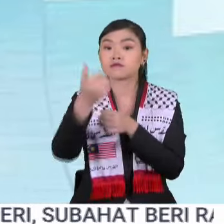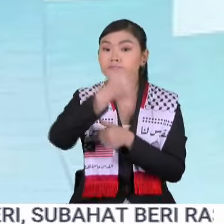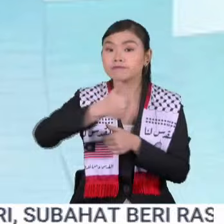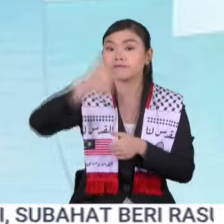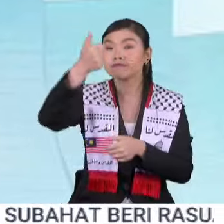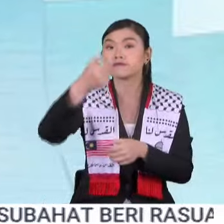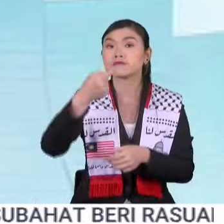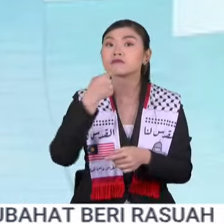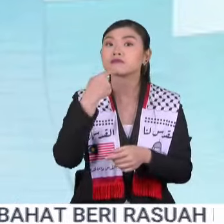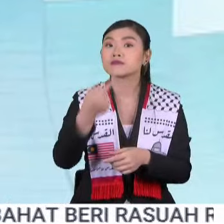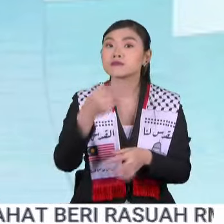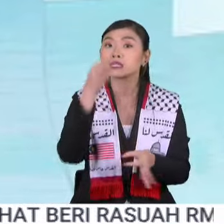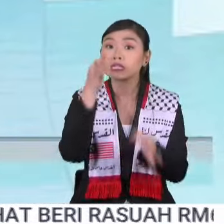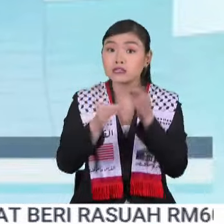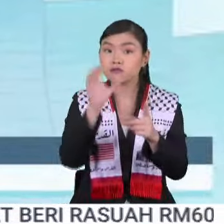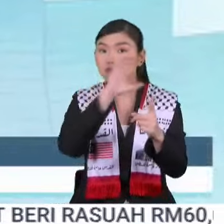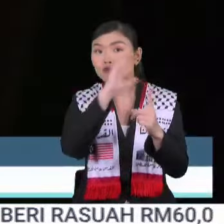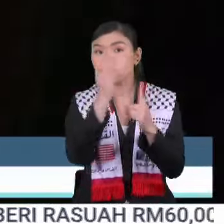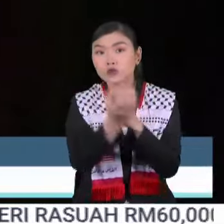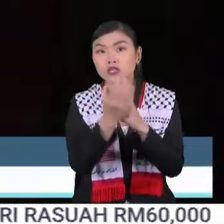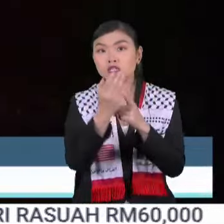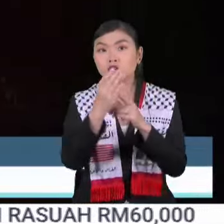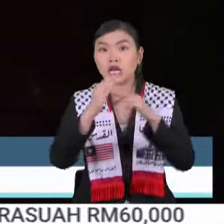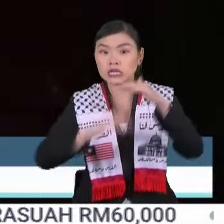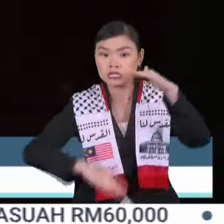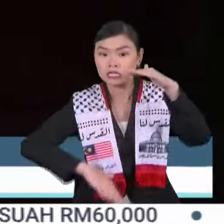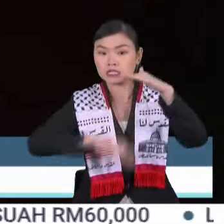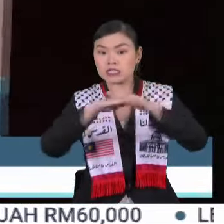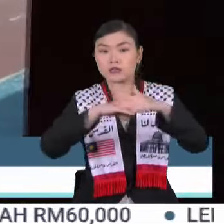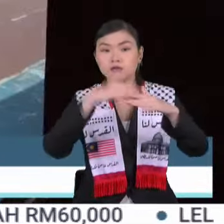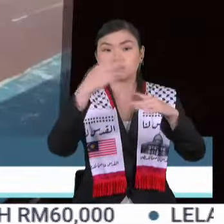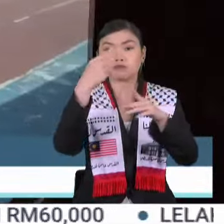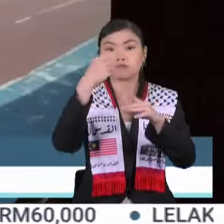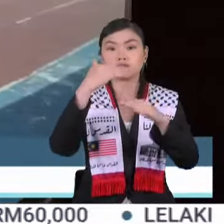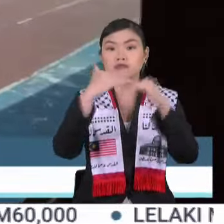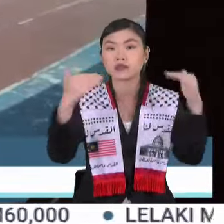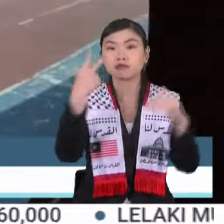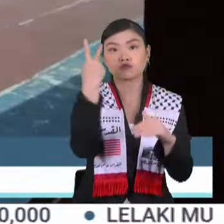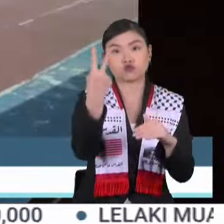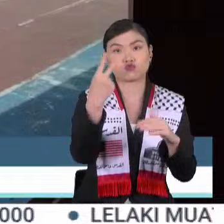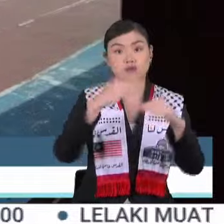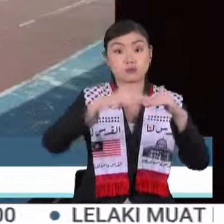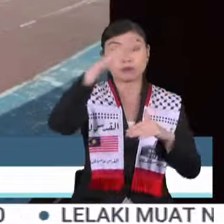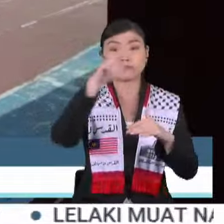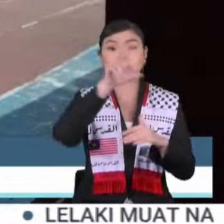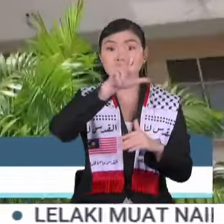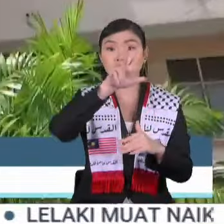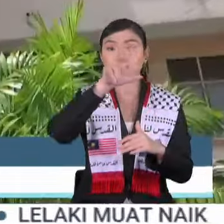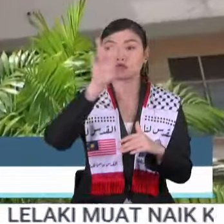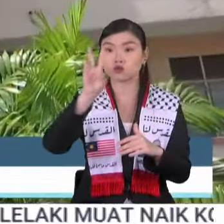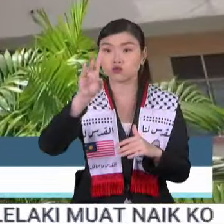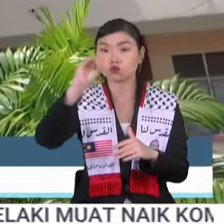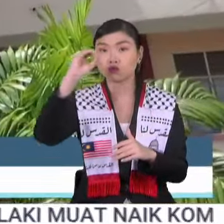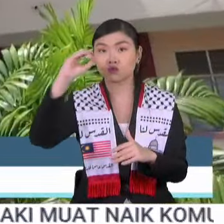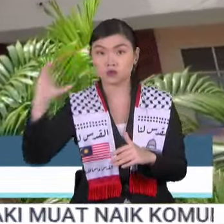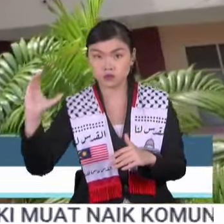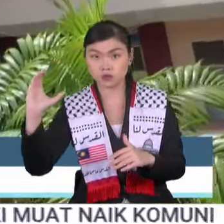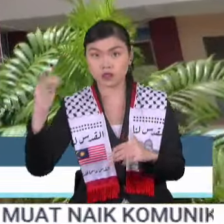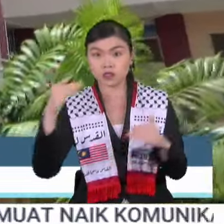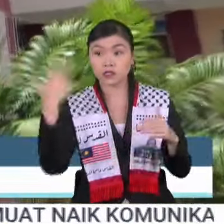pengarahnya Ismail Osman sekiranya cuaca berada tahap dua melebihi 35 hingga 37° el pada t hari